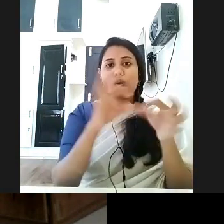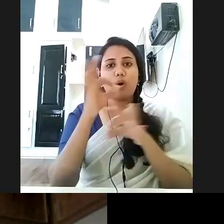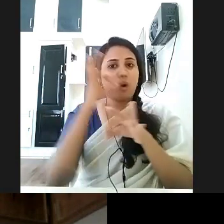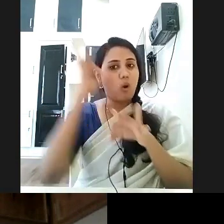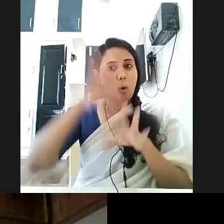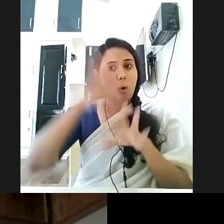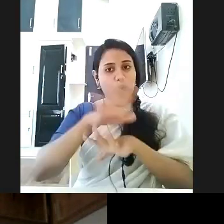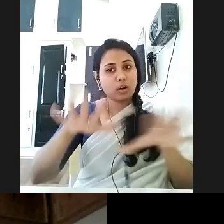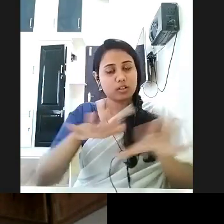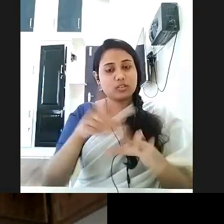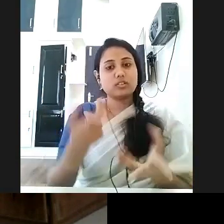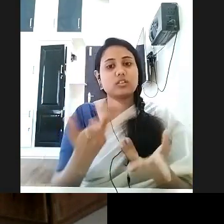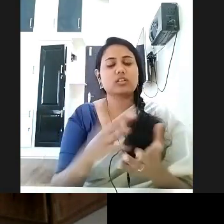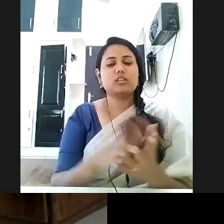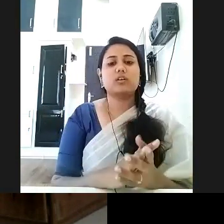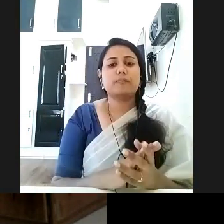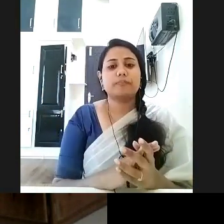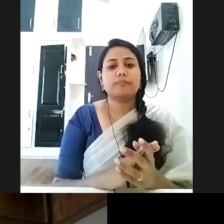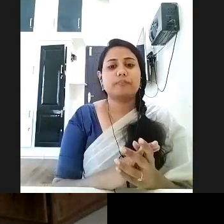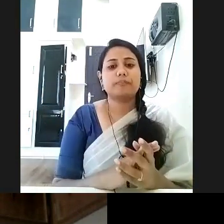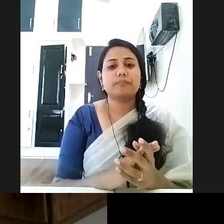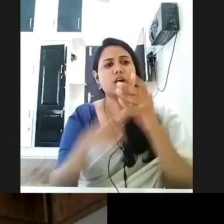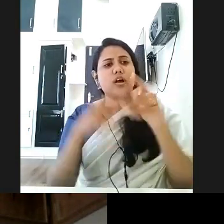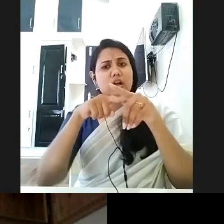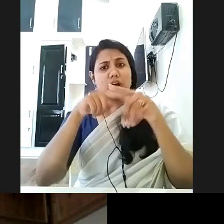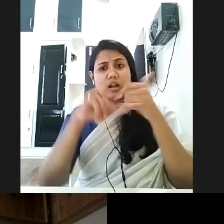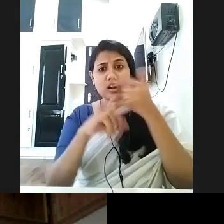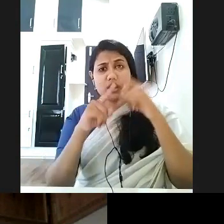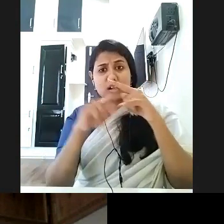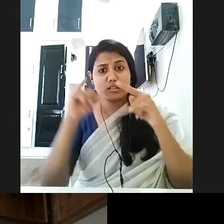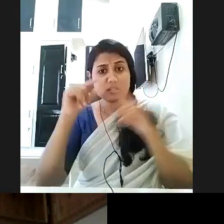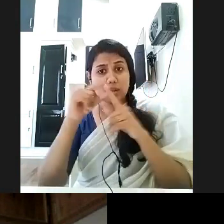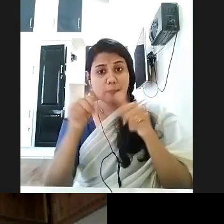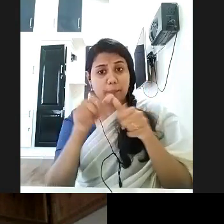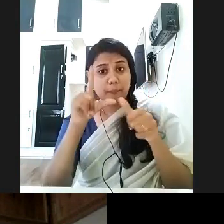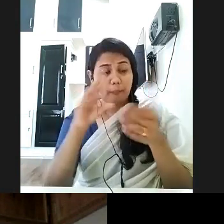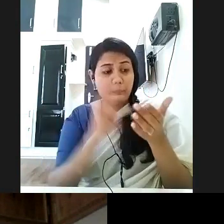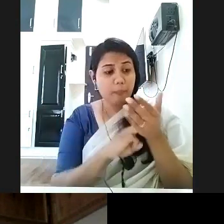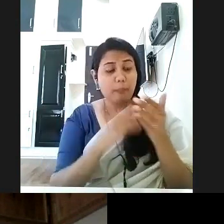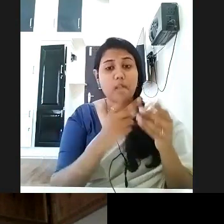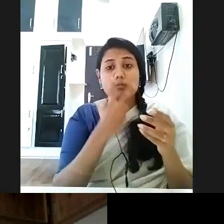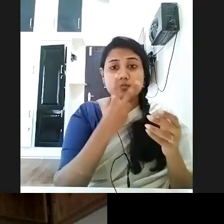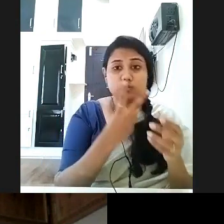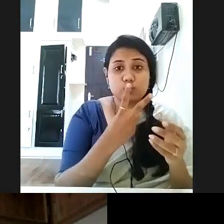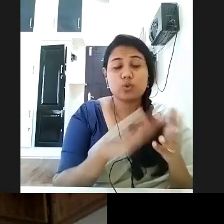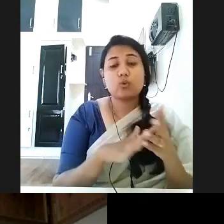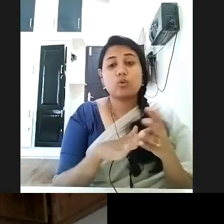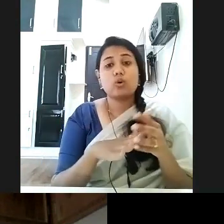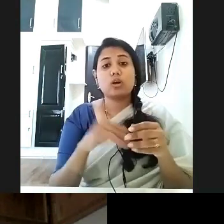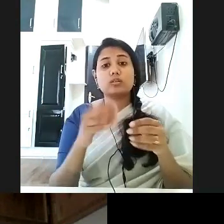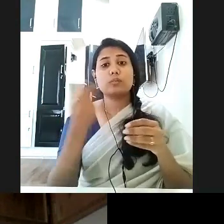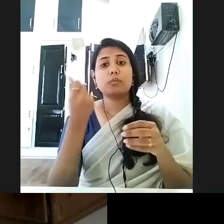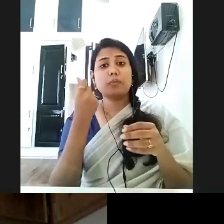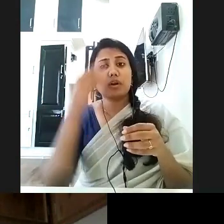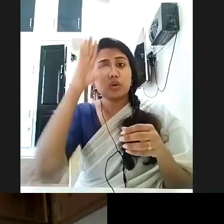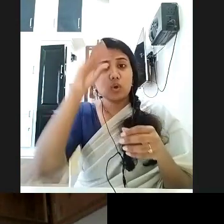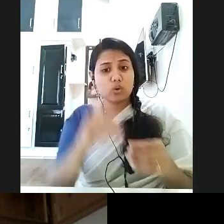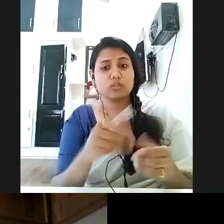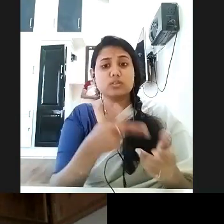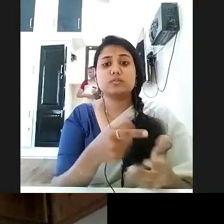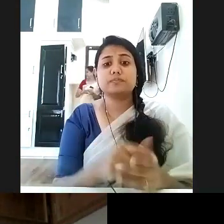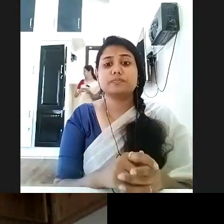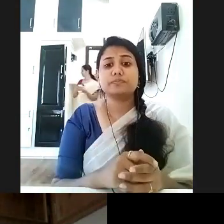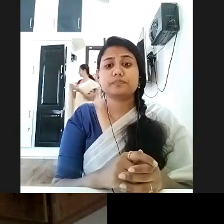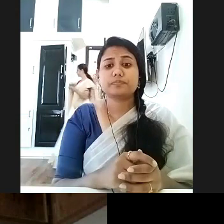കൂടുതൽ ഫോക്കസ് ചെയ്യേണ്ടത് റിസ്ഡിപ്ലാമിലാണോ? കാരണം ഇത് എങ്ങനെ കോസ്റ്റ് കുറച്ച്, ഫോർ എക്സാമ്പിൾ ഇപ്പം സ്പിൻട്രാസ് തന്നെ ആദ്യം വന്നപ്പോൾ ഉള്ള